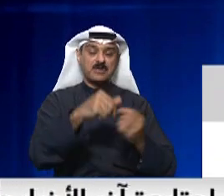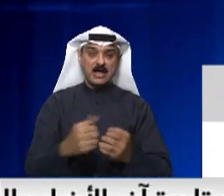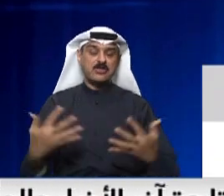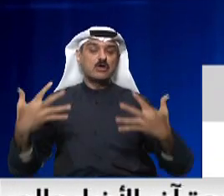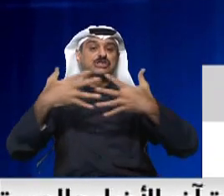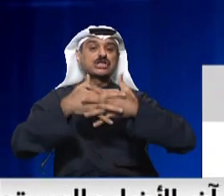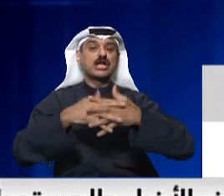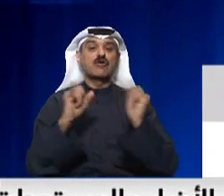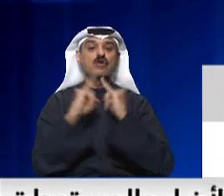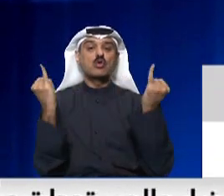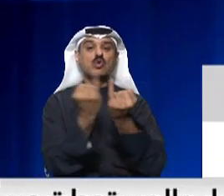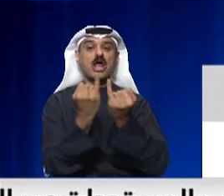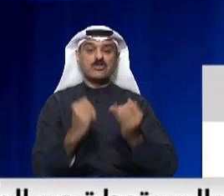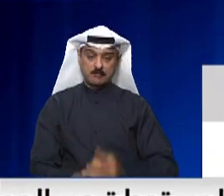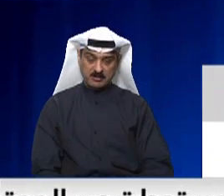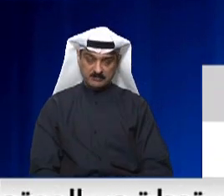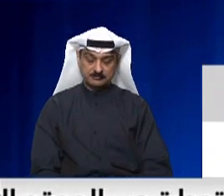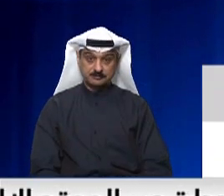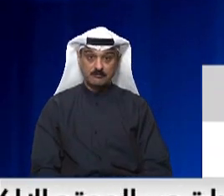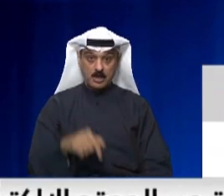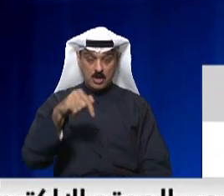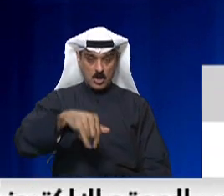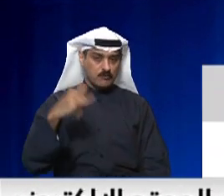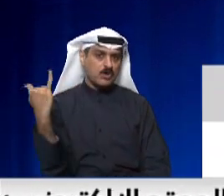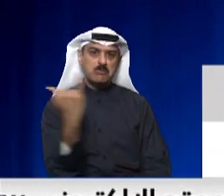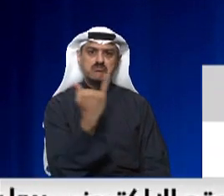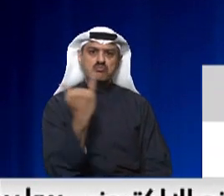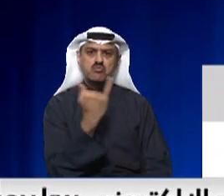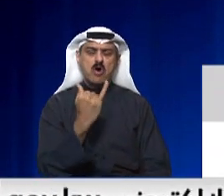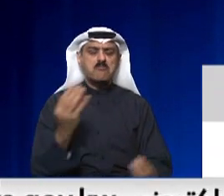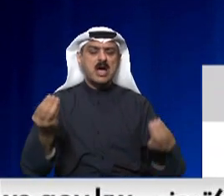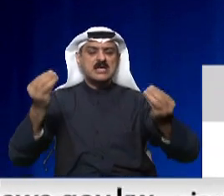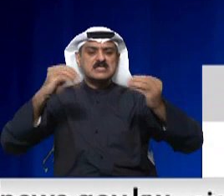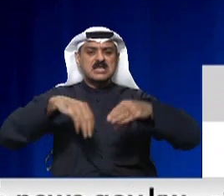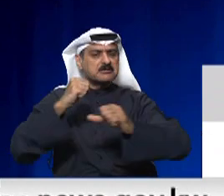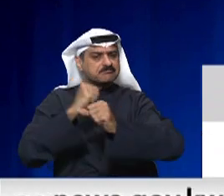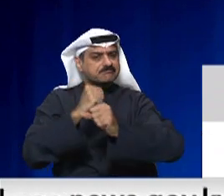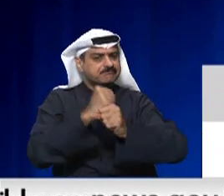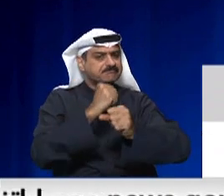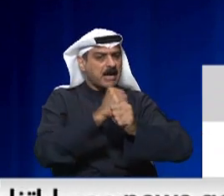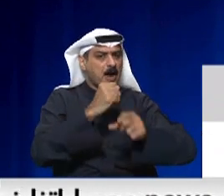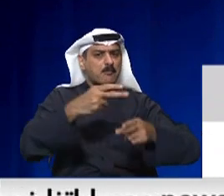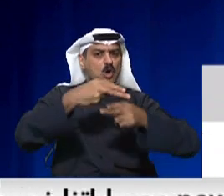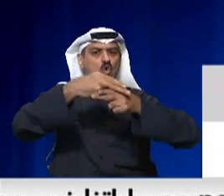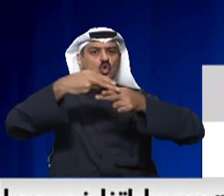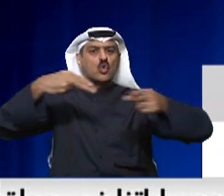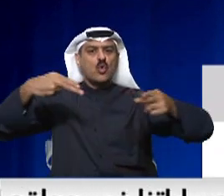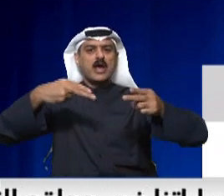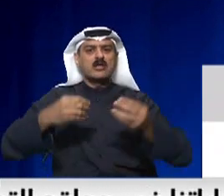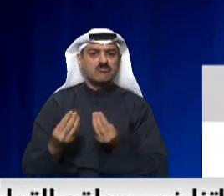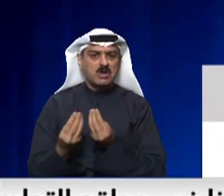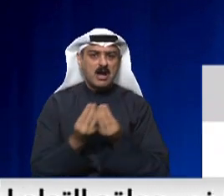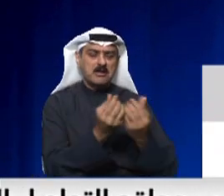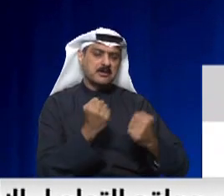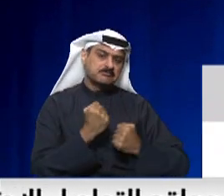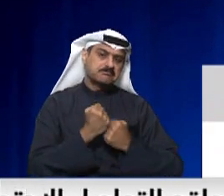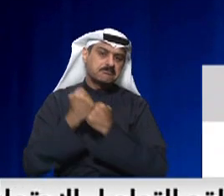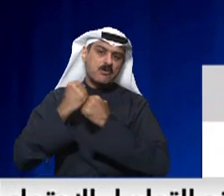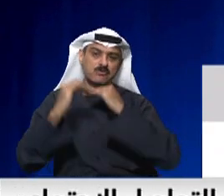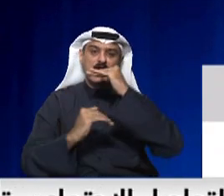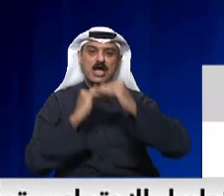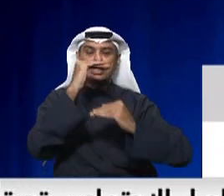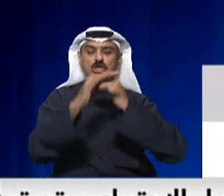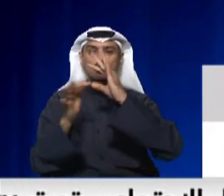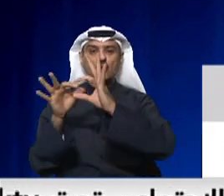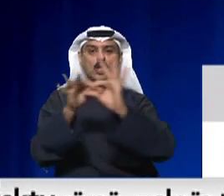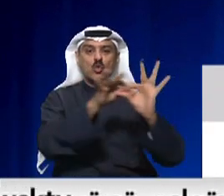للمنظمة. وشدد تشانغ مينغ على الأهمية المتزايدة للدور الذي يمكن أن تؤديه دولة الكويت لتطوير التعاون بين